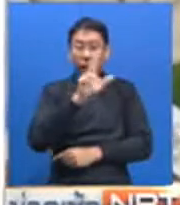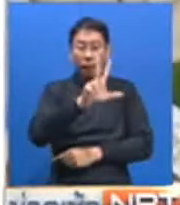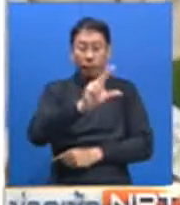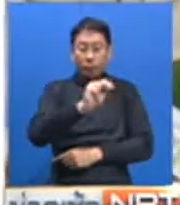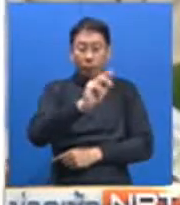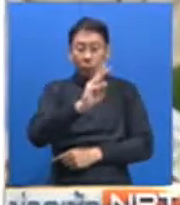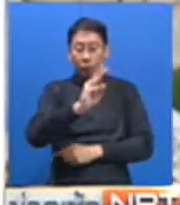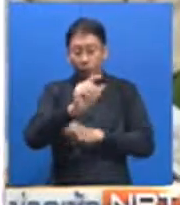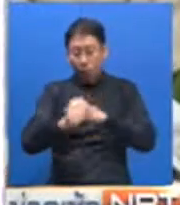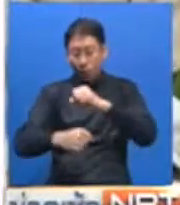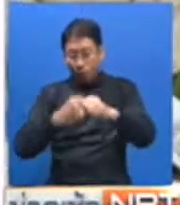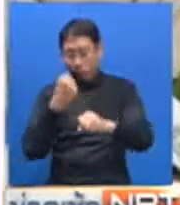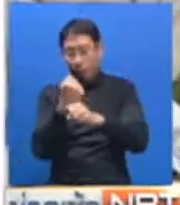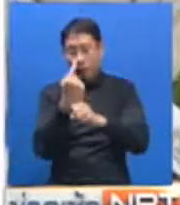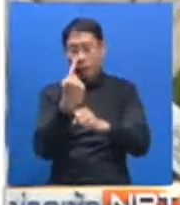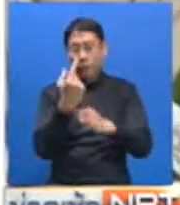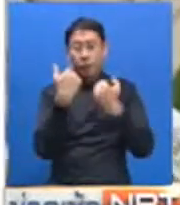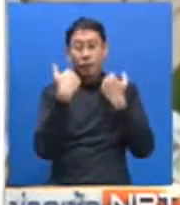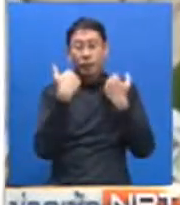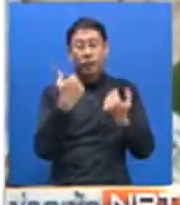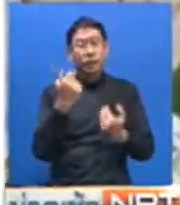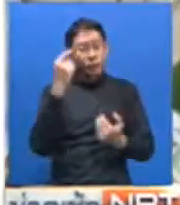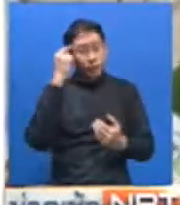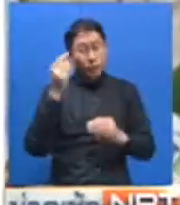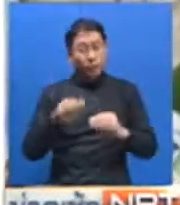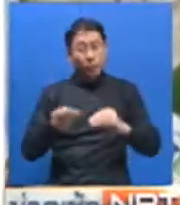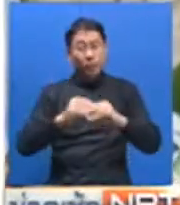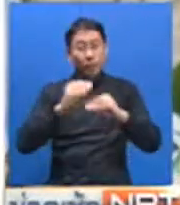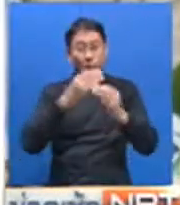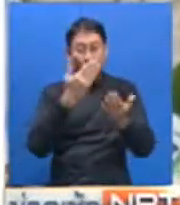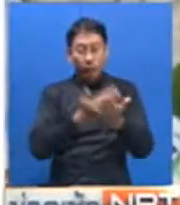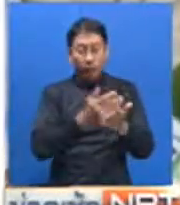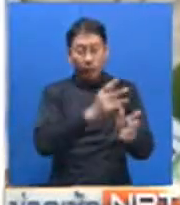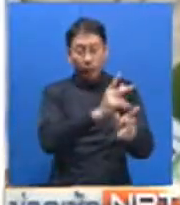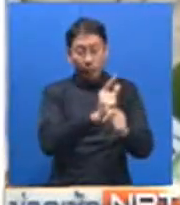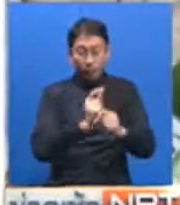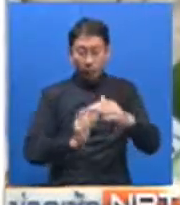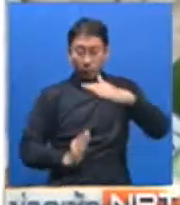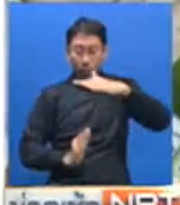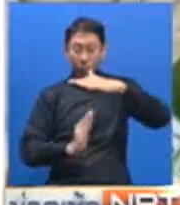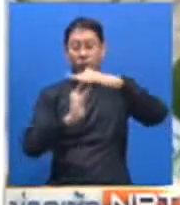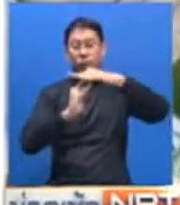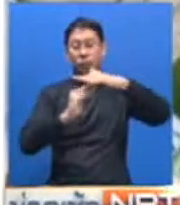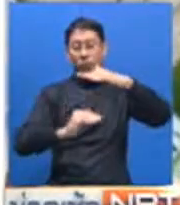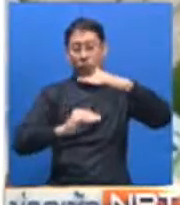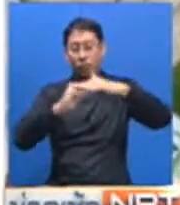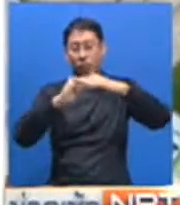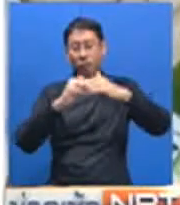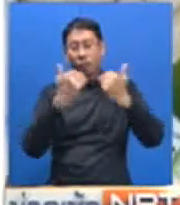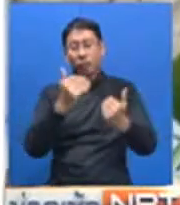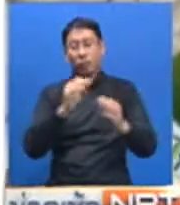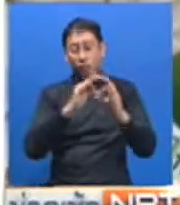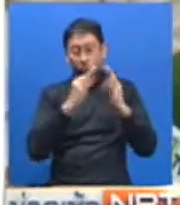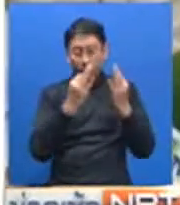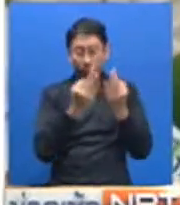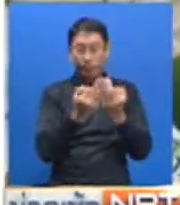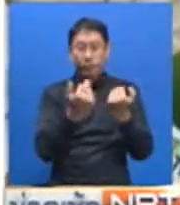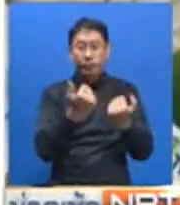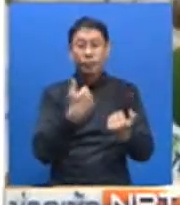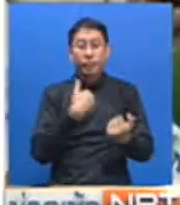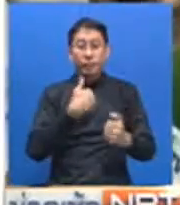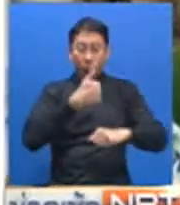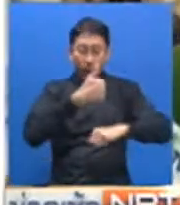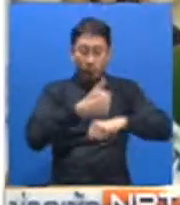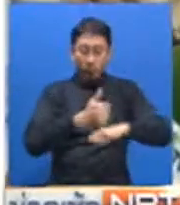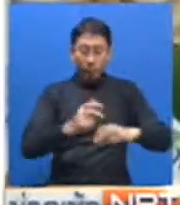30ต่อปีซึ่งก็มั่นใจว่าจะเพิ่มระดับหนี้ครัวเรือนไม่เพิ่มระดับนี่กลัวนะคะนายสมหมายภาษีรันตรีว่าการ